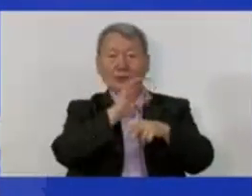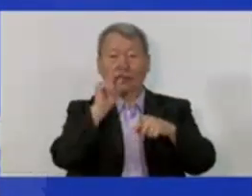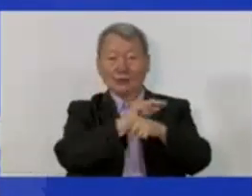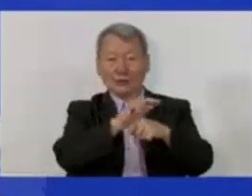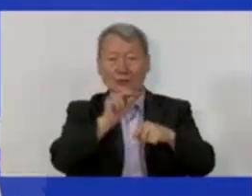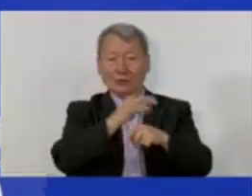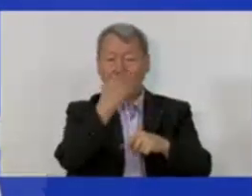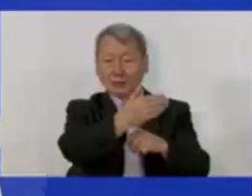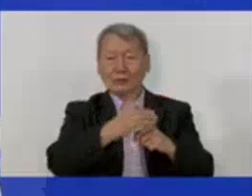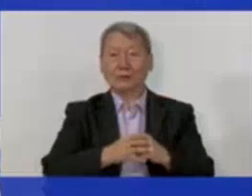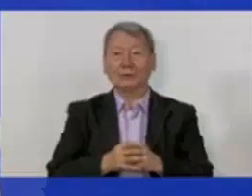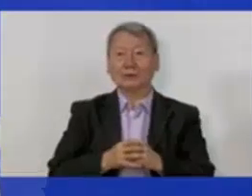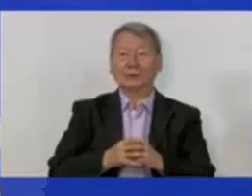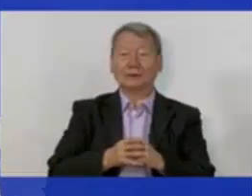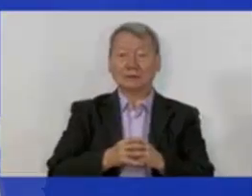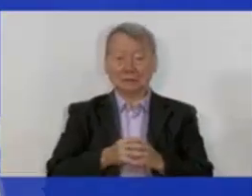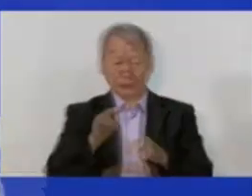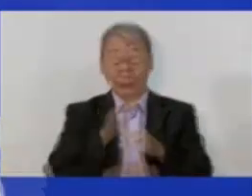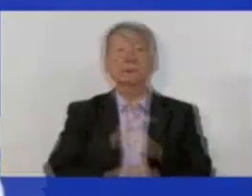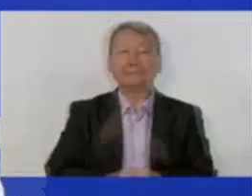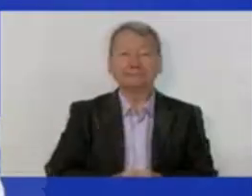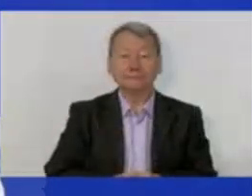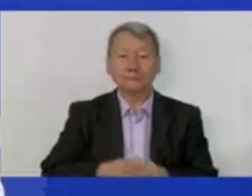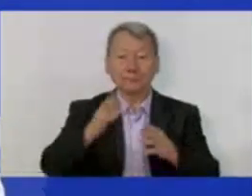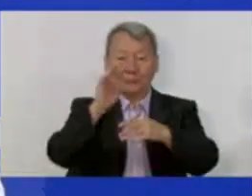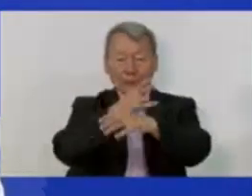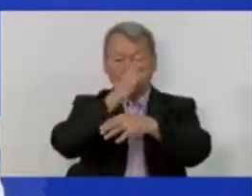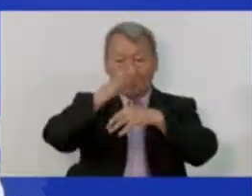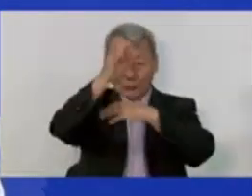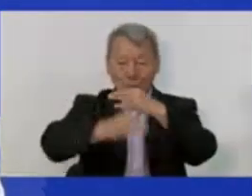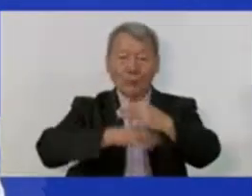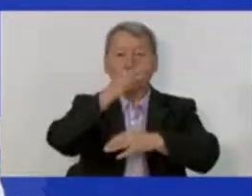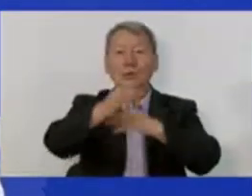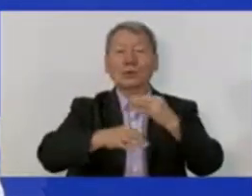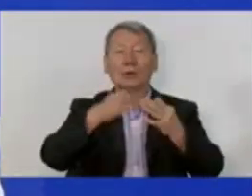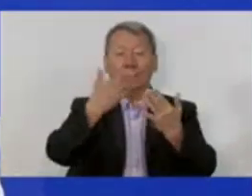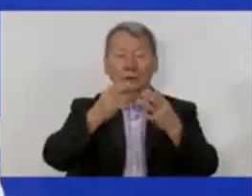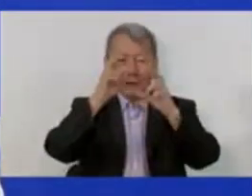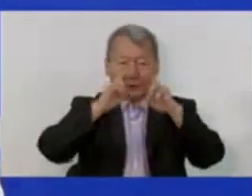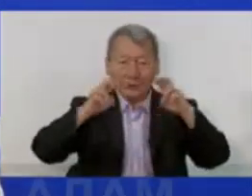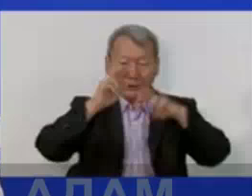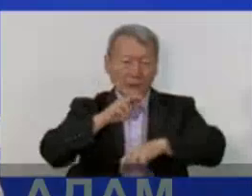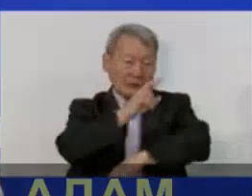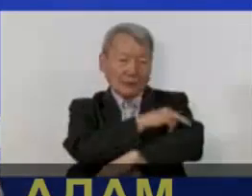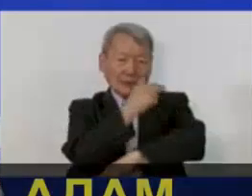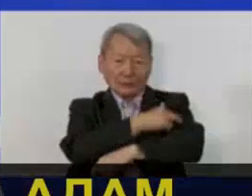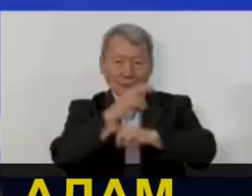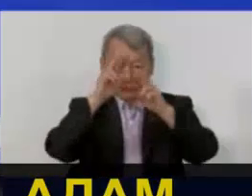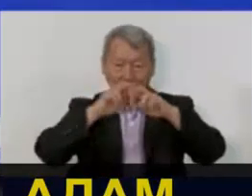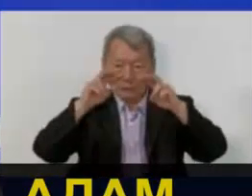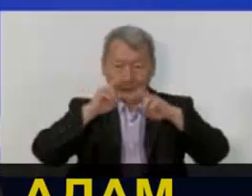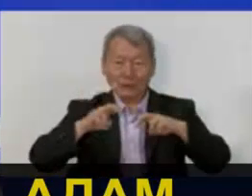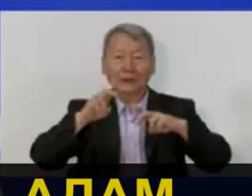жақтан тастықталған COVID-19 диагнозы менен дарыланып жатады. Бір сутка ішінде лабораториялық тастықталған және клиникалық